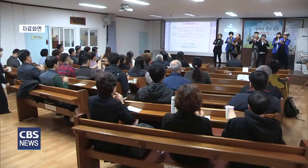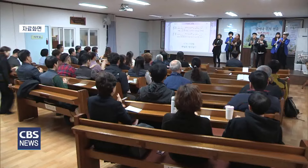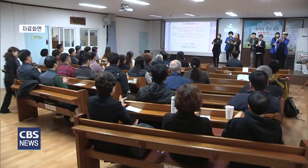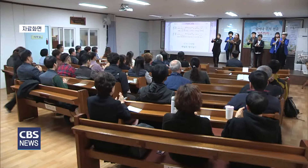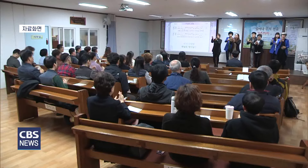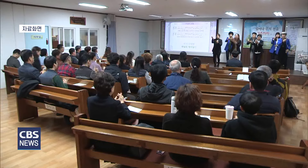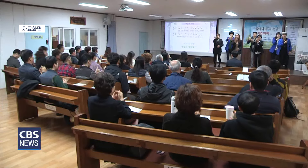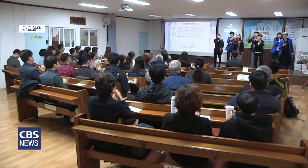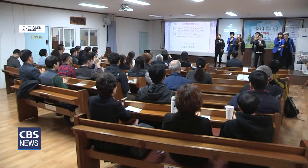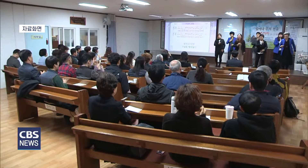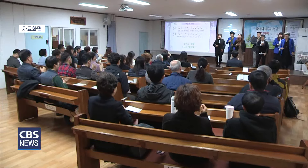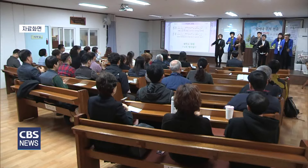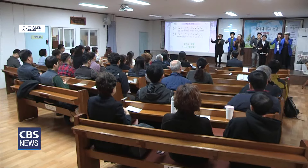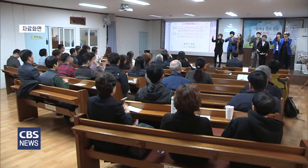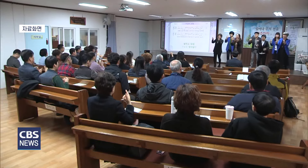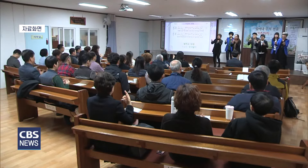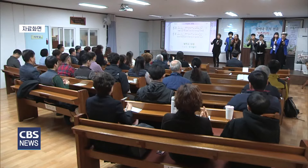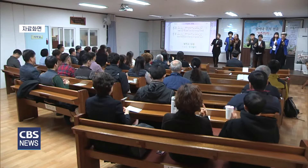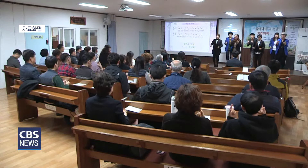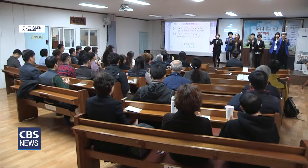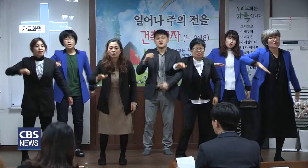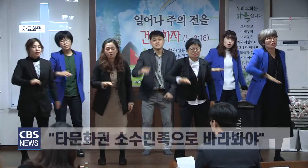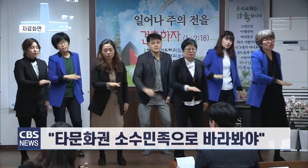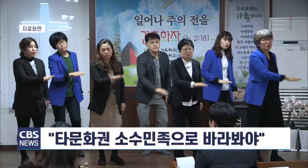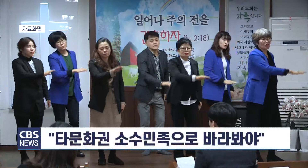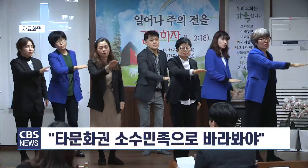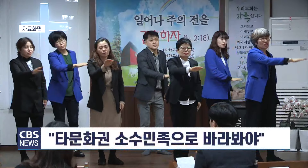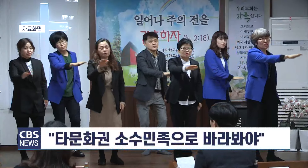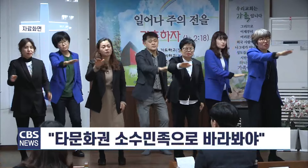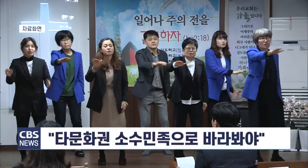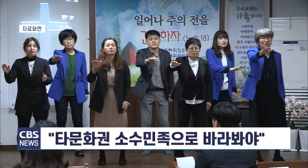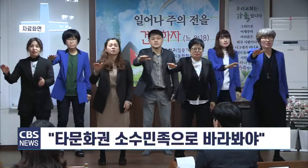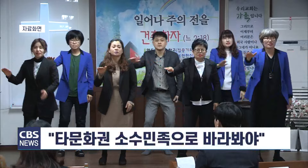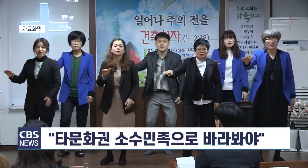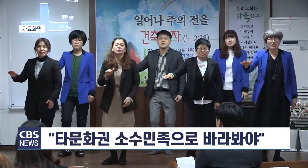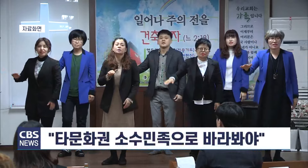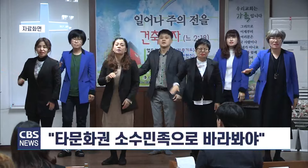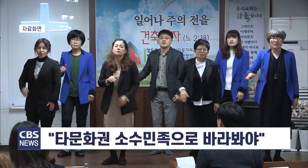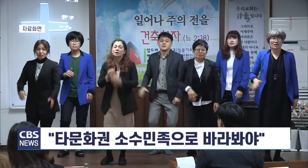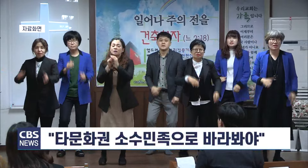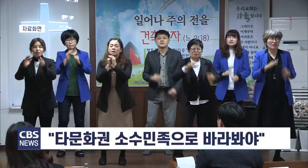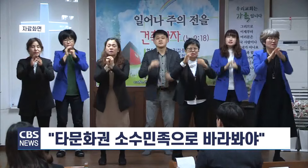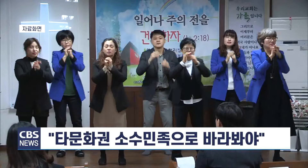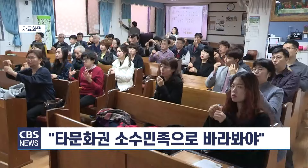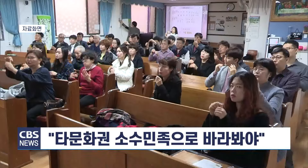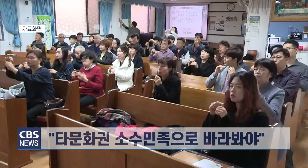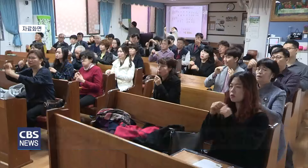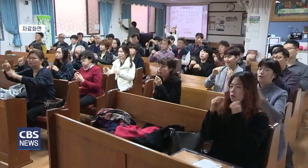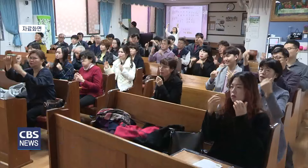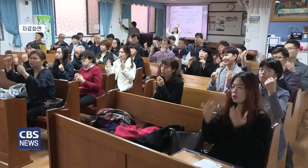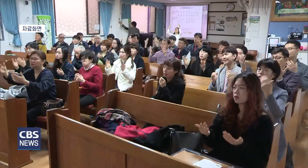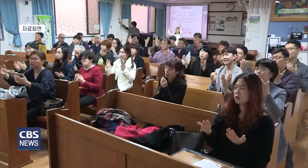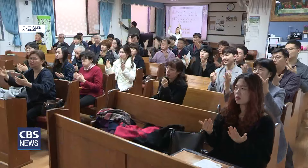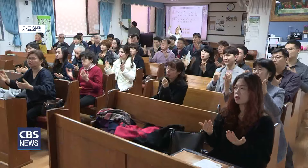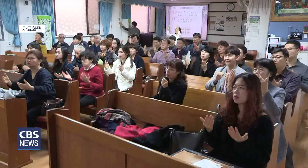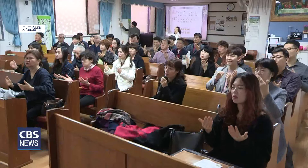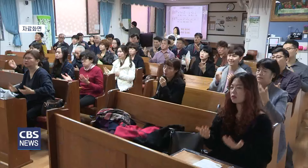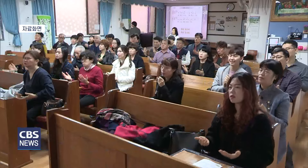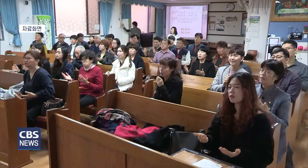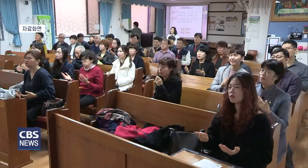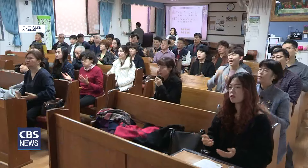미랄 선교단은 언어에 따라 다른 문화권이 형성되듯 교회가 청각장애인들을 타 문화권 소수민족으로 바라보는